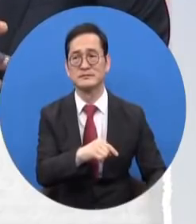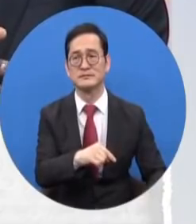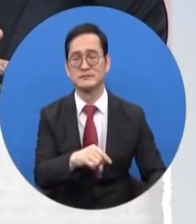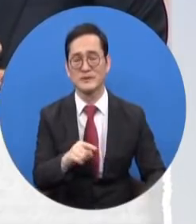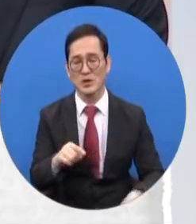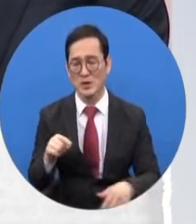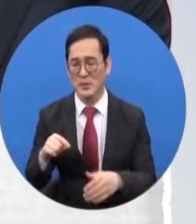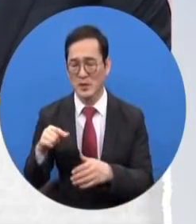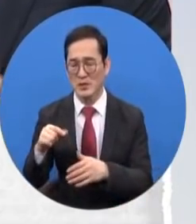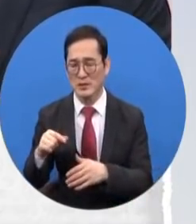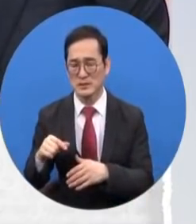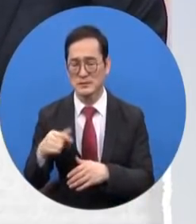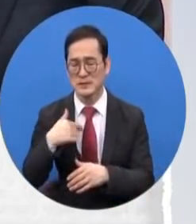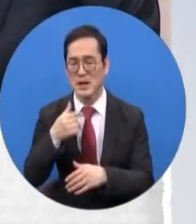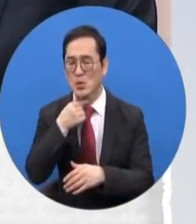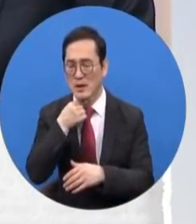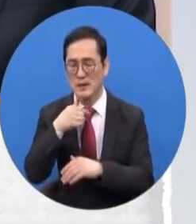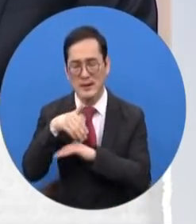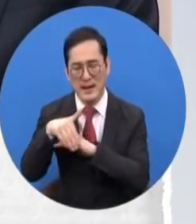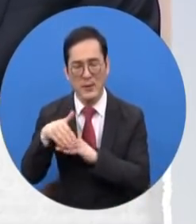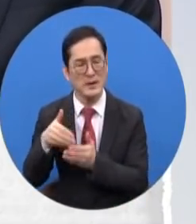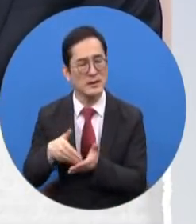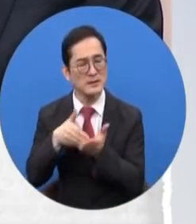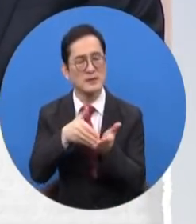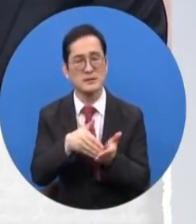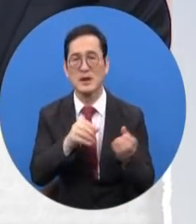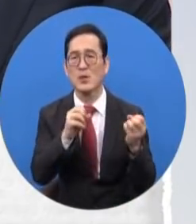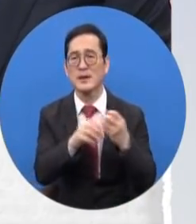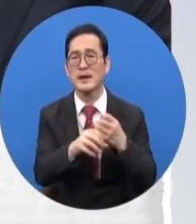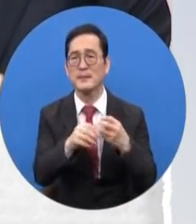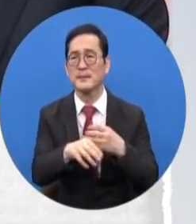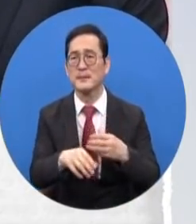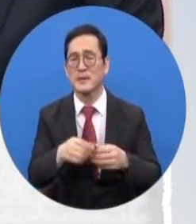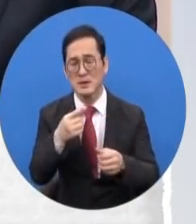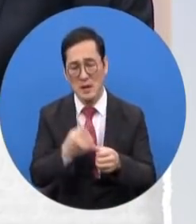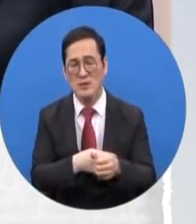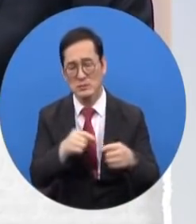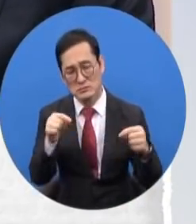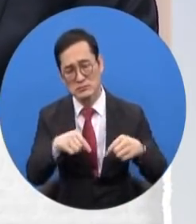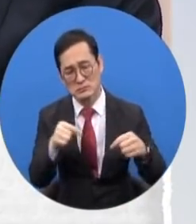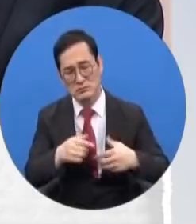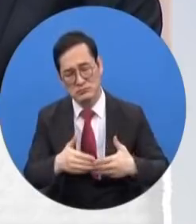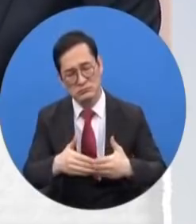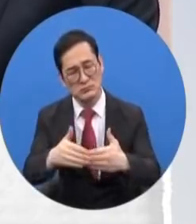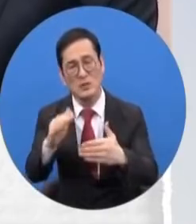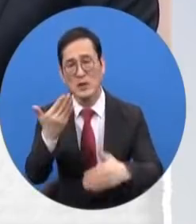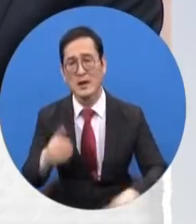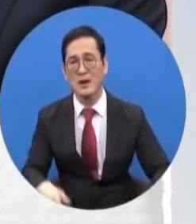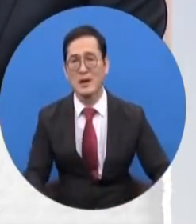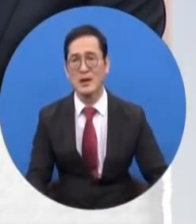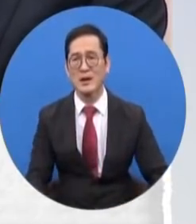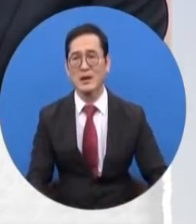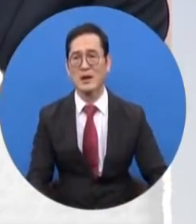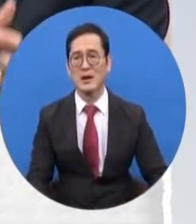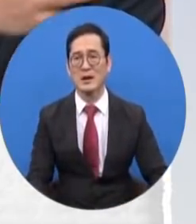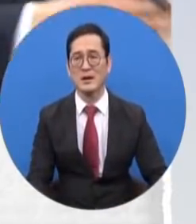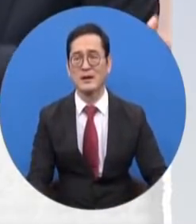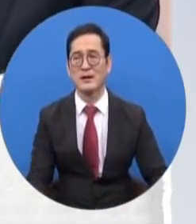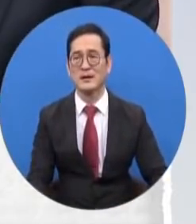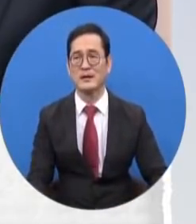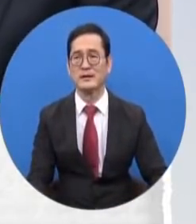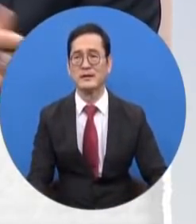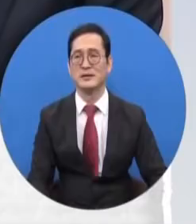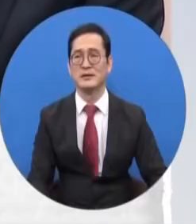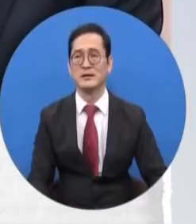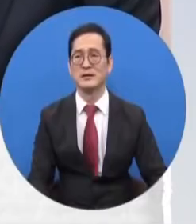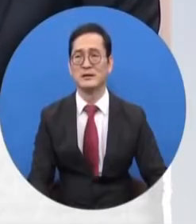요구를 듣고 거기에 대해서 이제 화답을 하는 게 너무 당연한, 어떻게 보면 의제는 있을 수밖에 없다는 거군요. 수순인 건데, 그것을 만약에 진짜